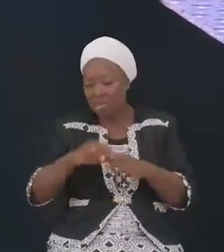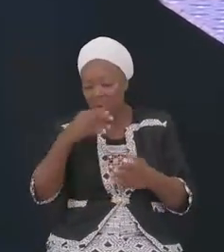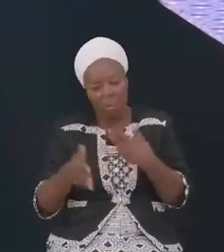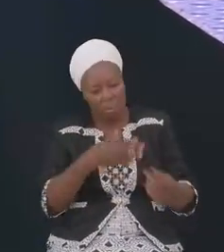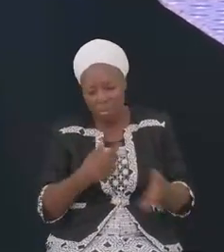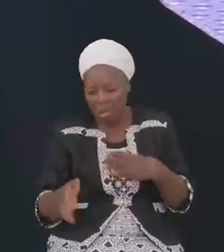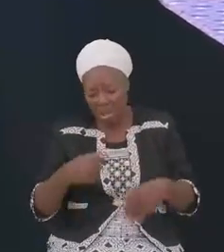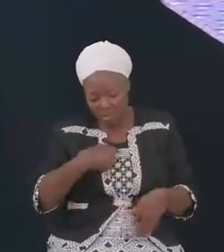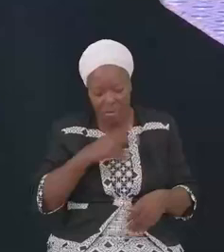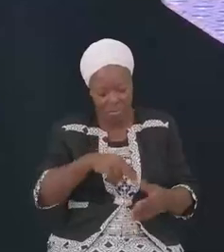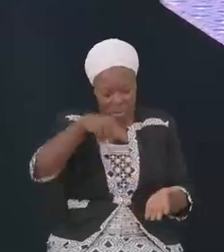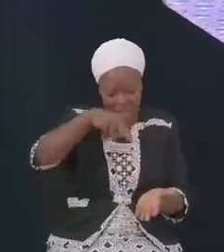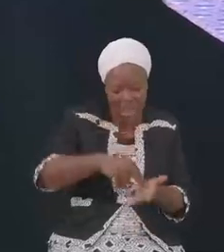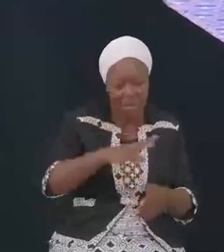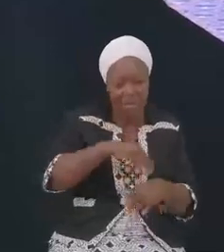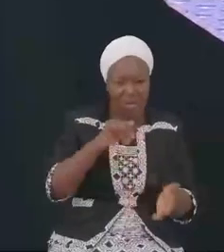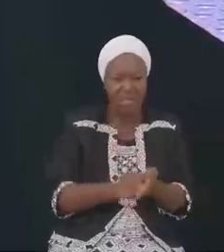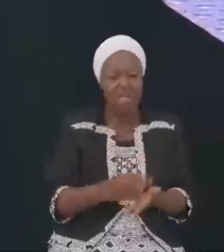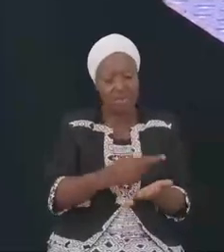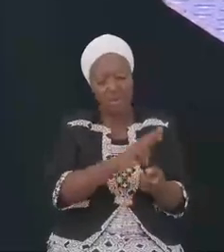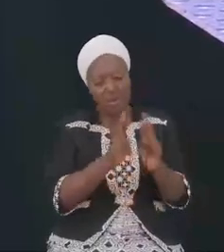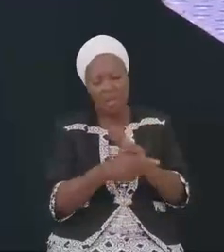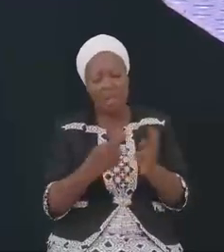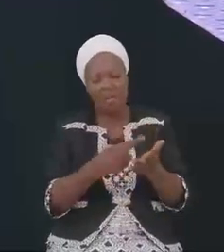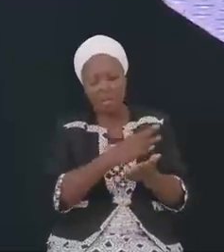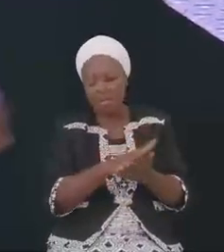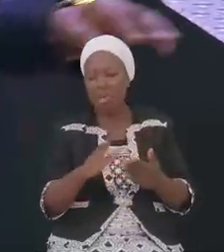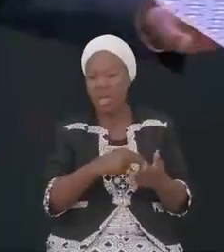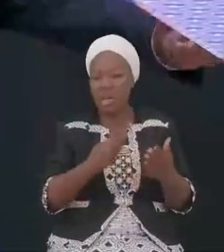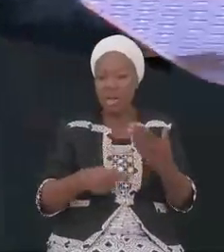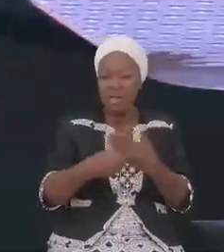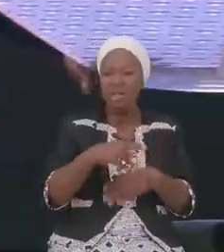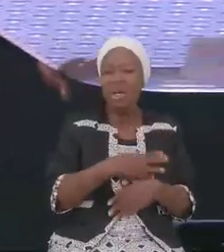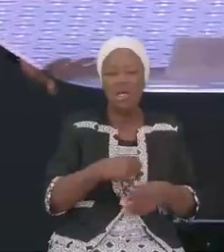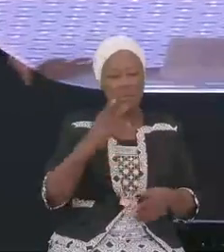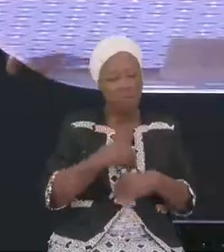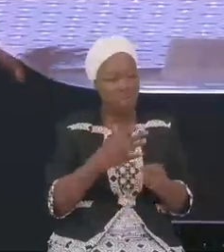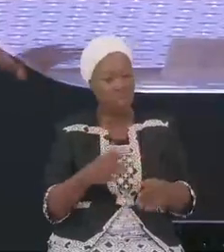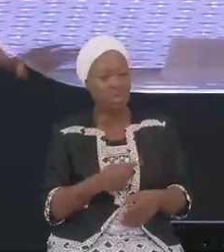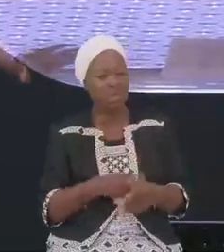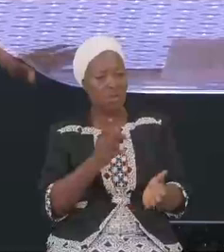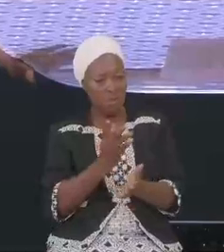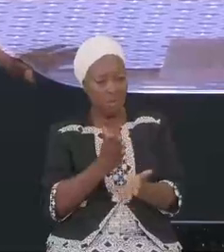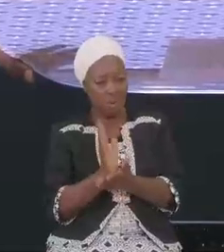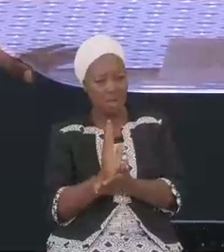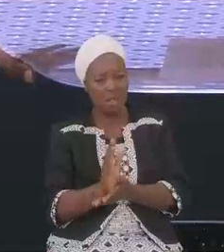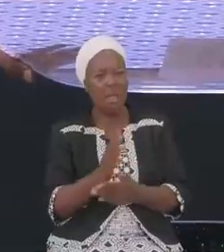avec la repentance, la restitution, la justice et corriger tout ce qui va mal. Et le verset